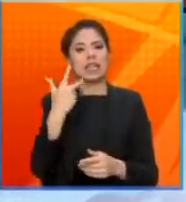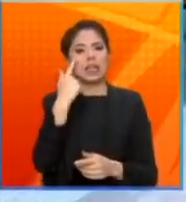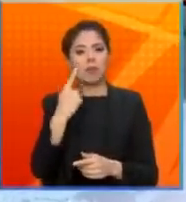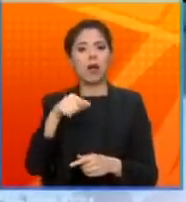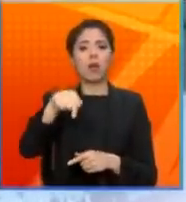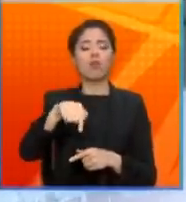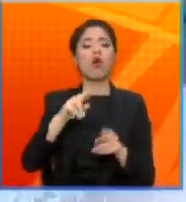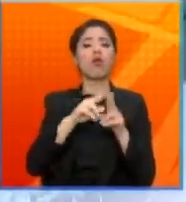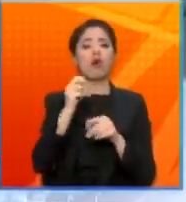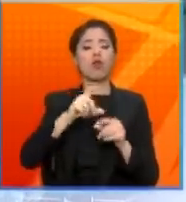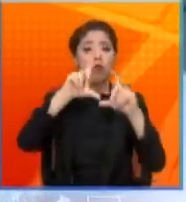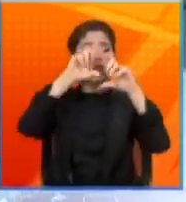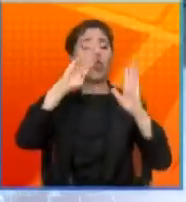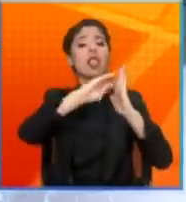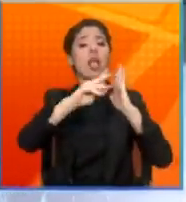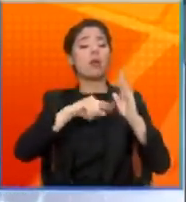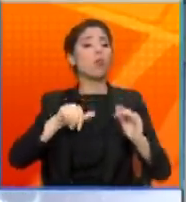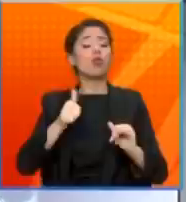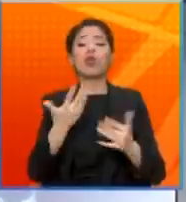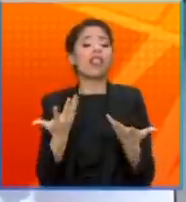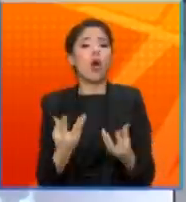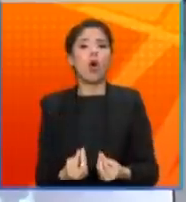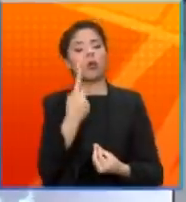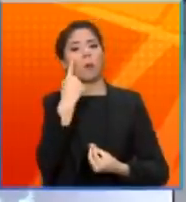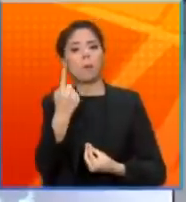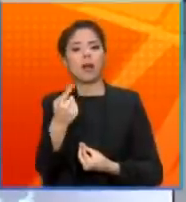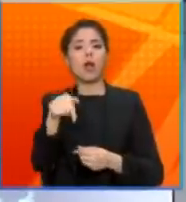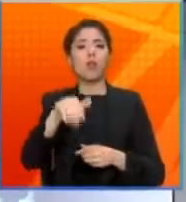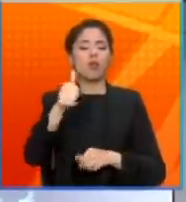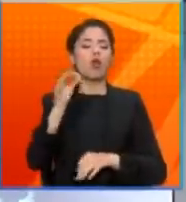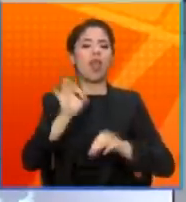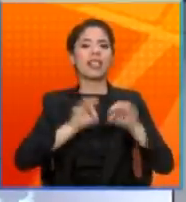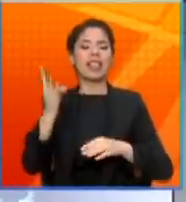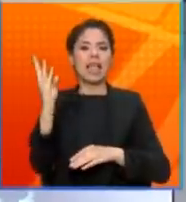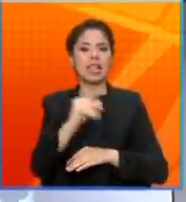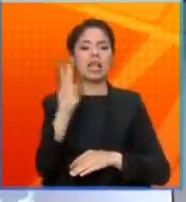Türkiye'de günlük koronavirüs tablosu bugün ne oldu? Bugünkü test sayısı